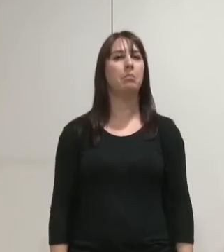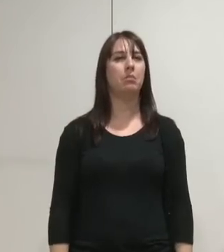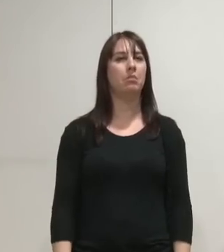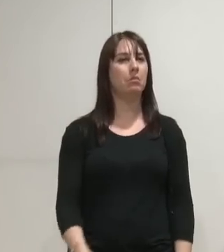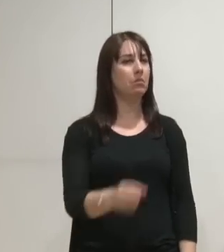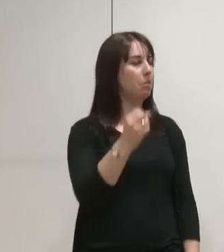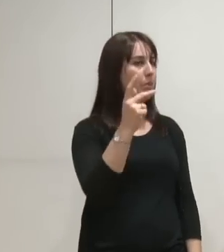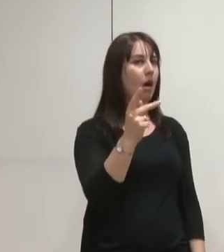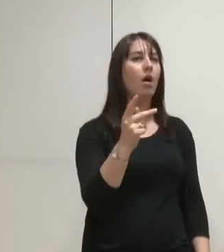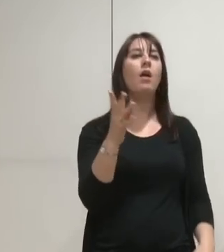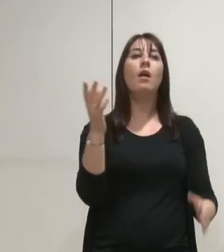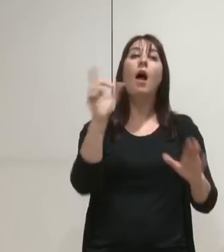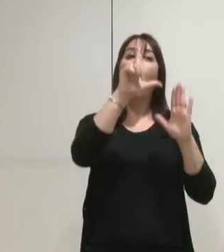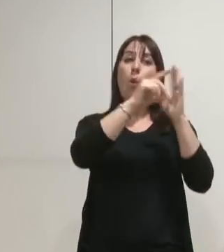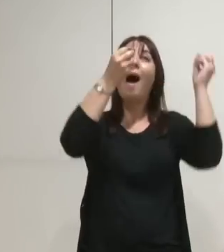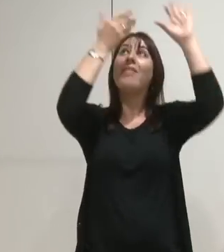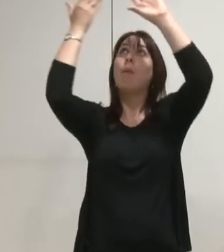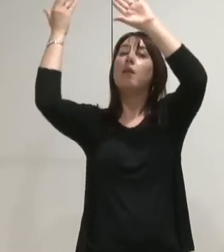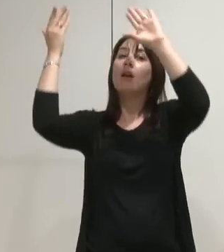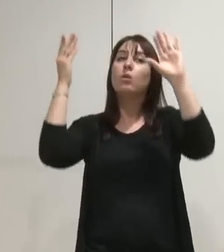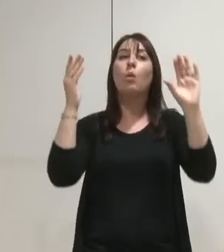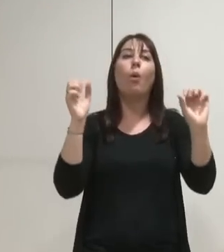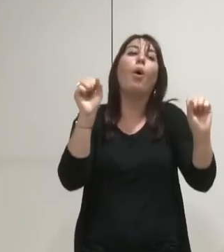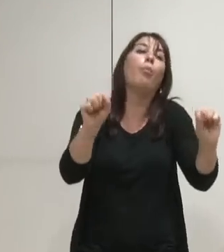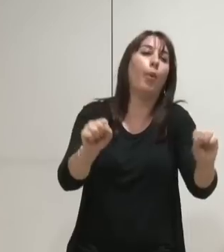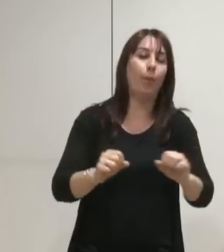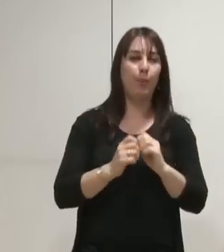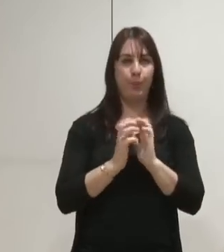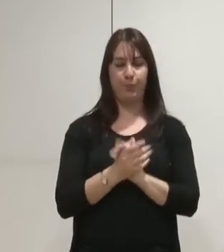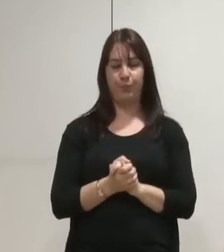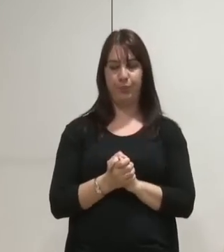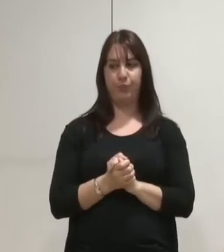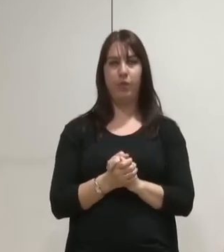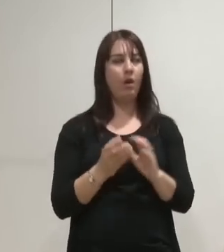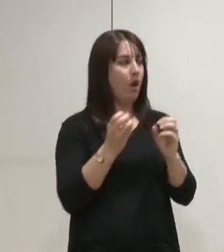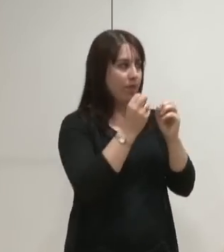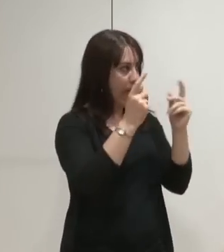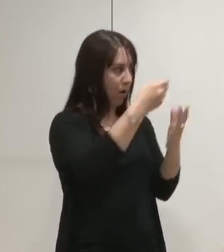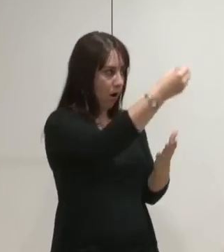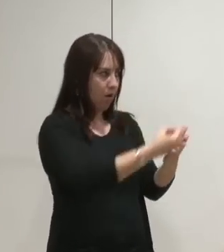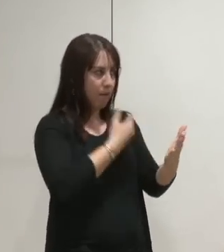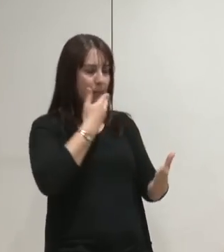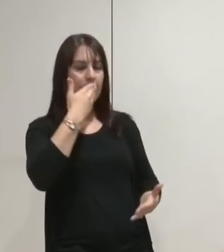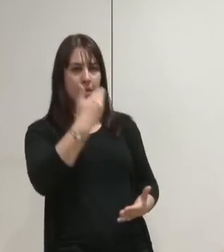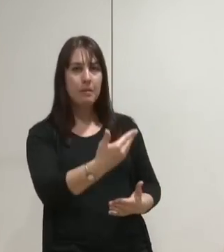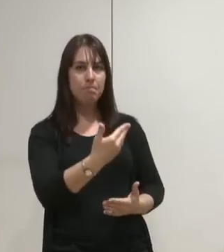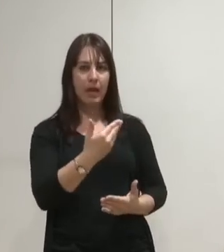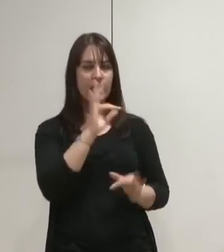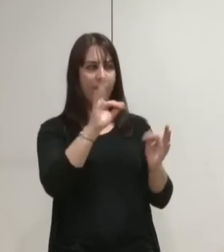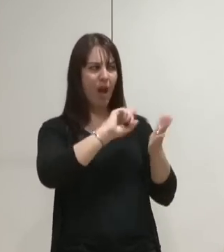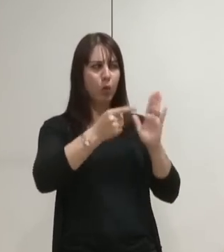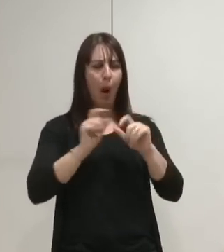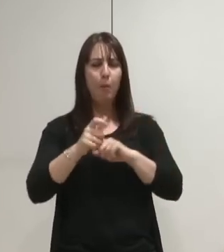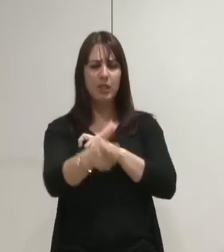souhaitait interpréter la loi de cette façon bon merci pour cette précision de de droit de